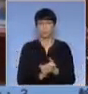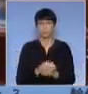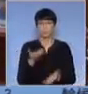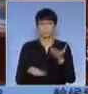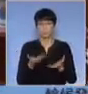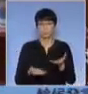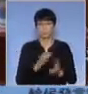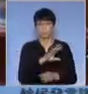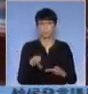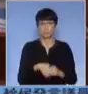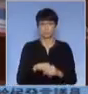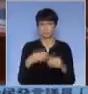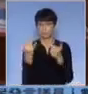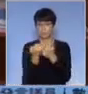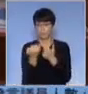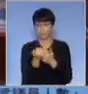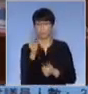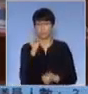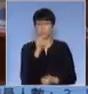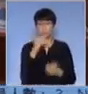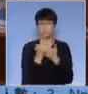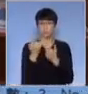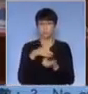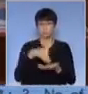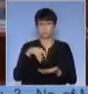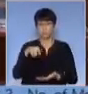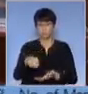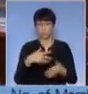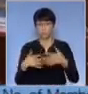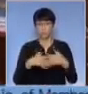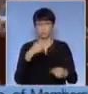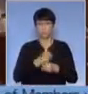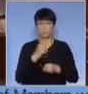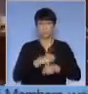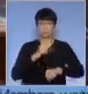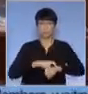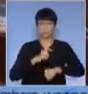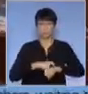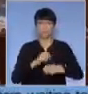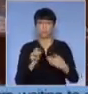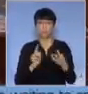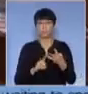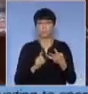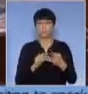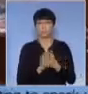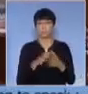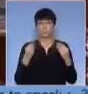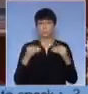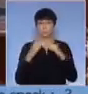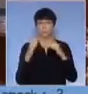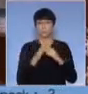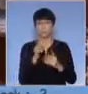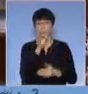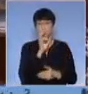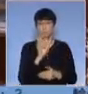否包括學生，如果有學生參與研究，有關工作時數，及三、教育局有否